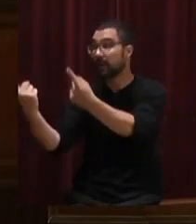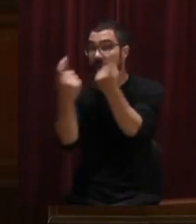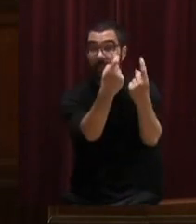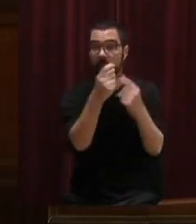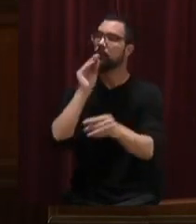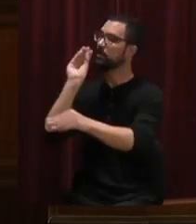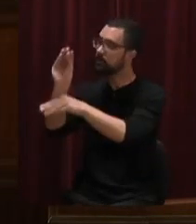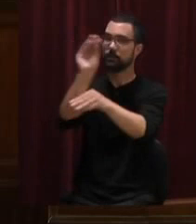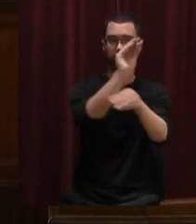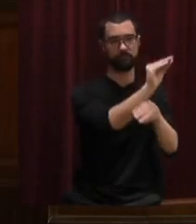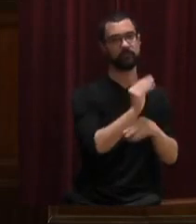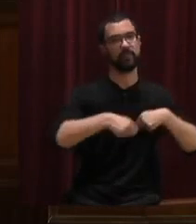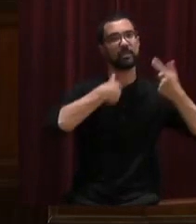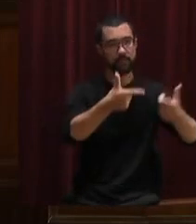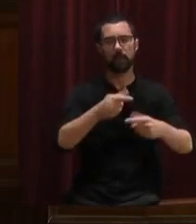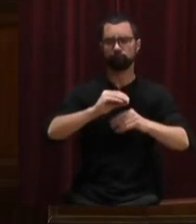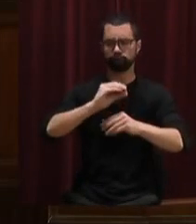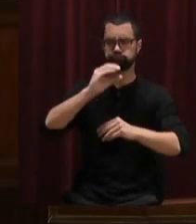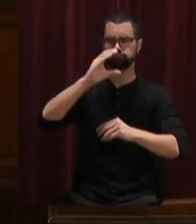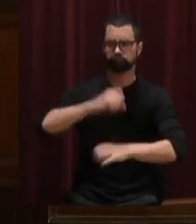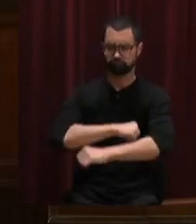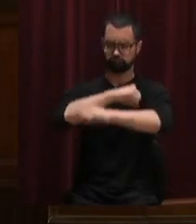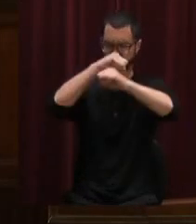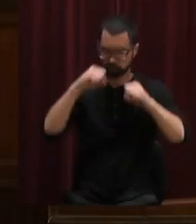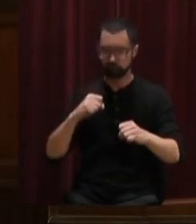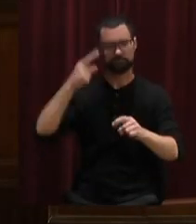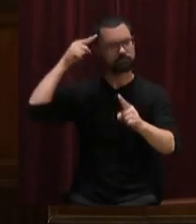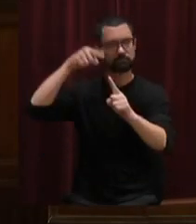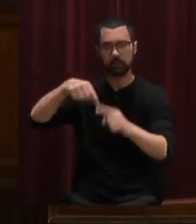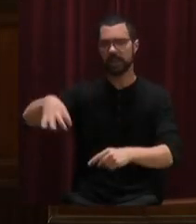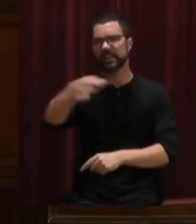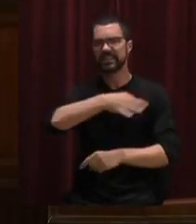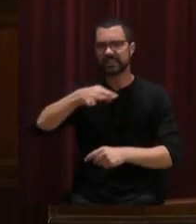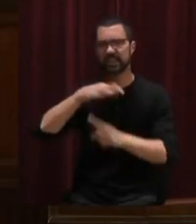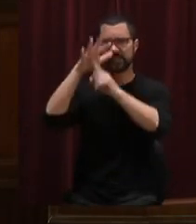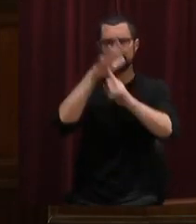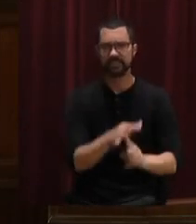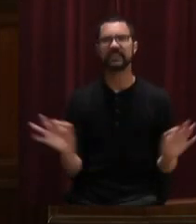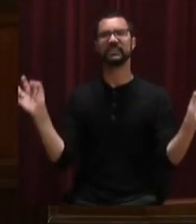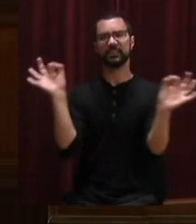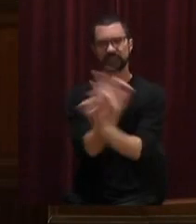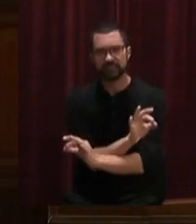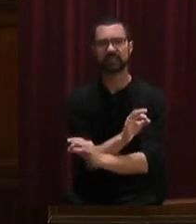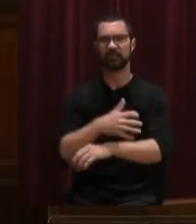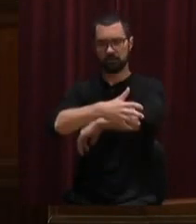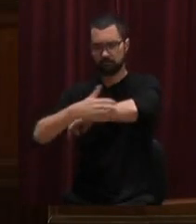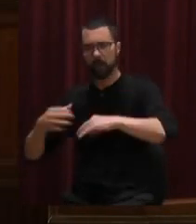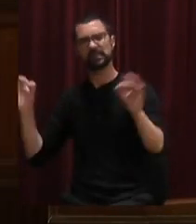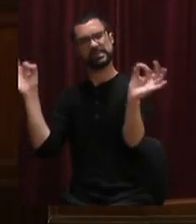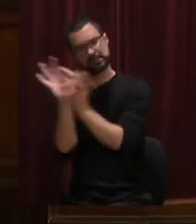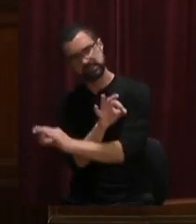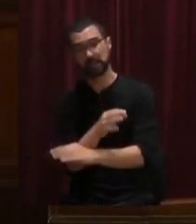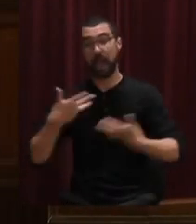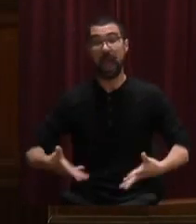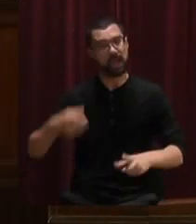necessiten i ha de reforçar-se fins a aconseguir unes illes sense pobresa ni exclusió, unes illes que des d'avui es marquen com a objectiu